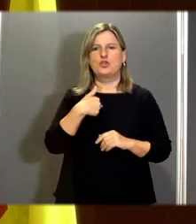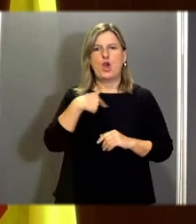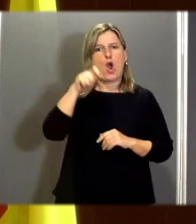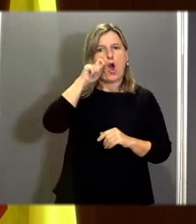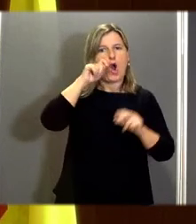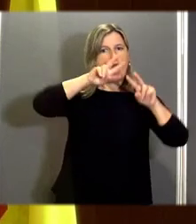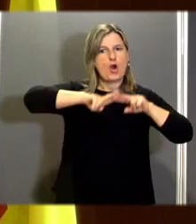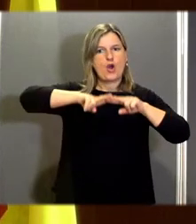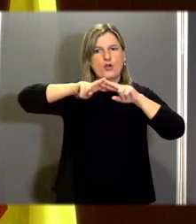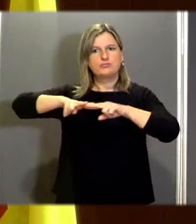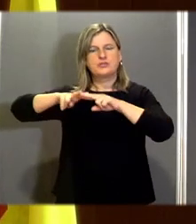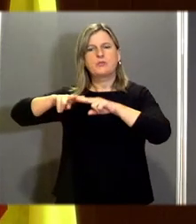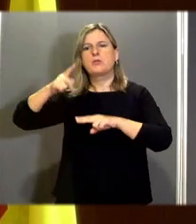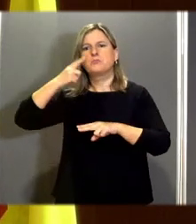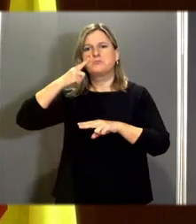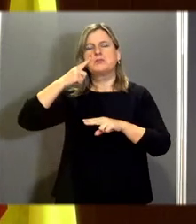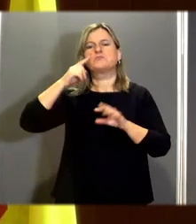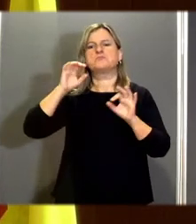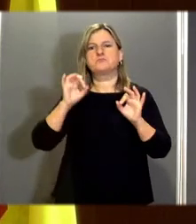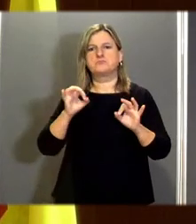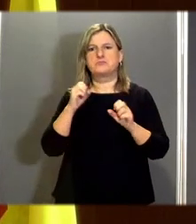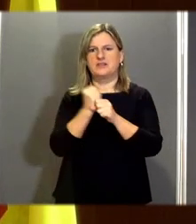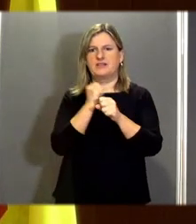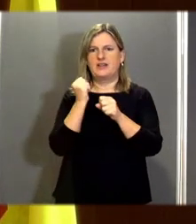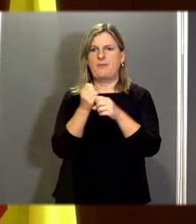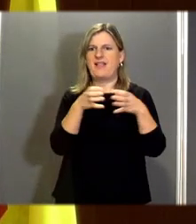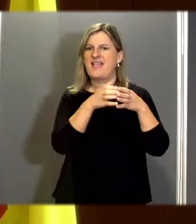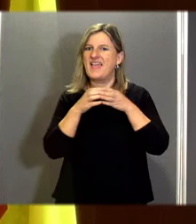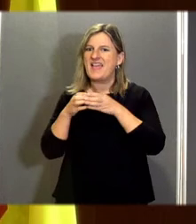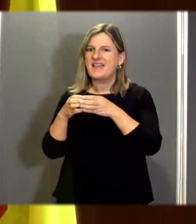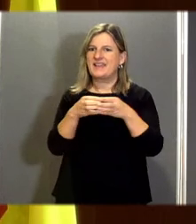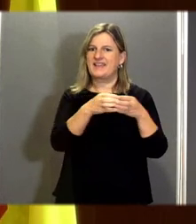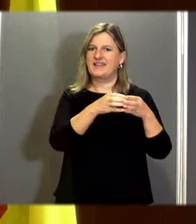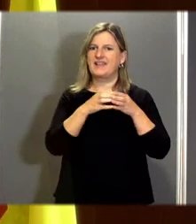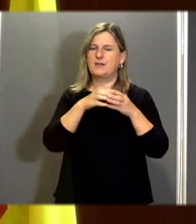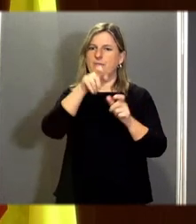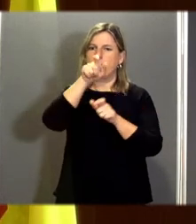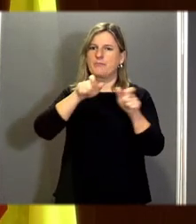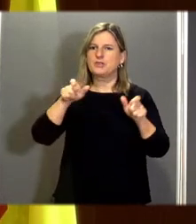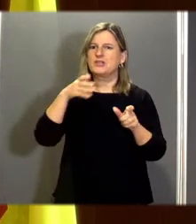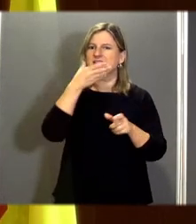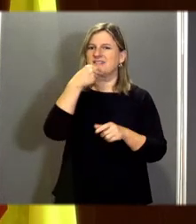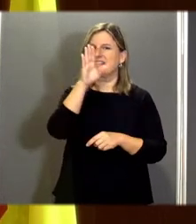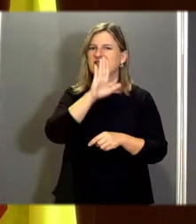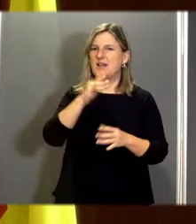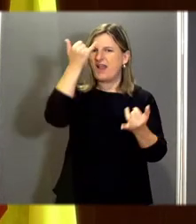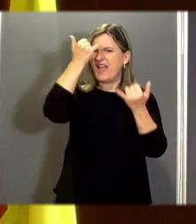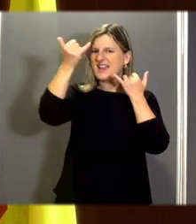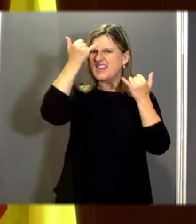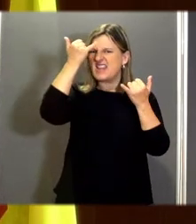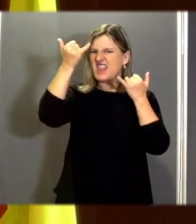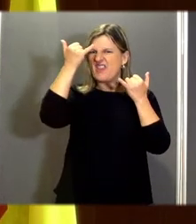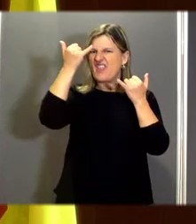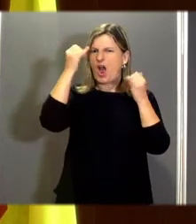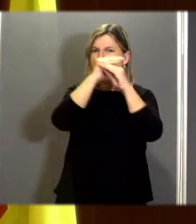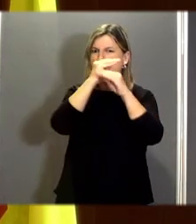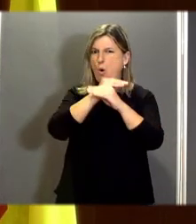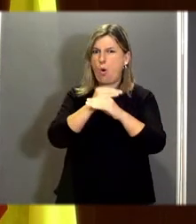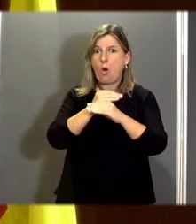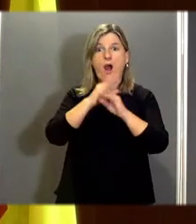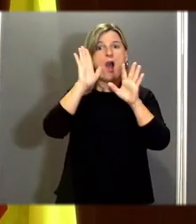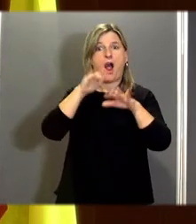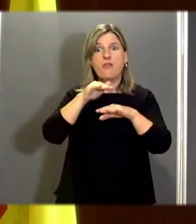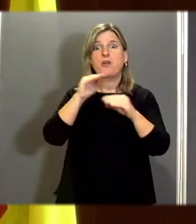vaig copsar aquesta idea de treball en equip i de gent que semblava que tenia idees irreconciliables, doncs